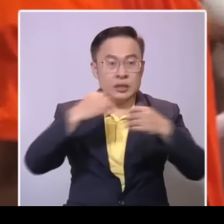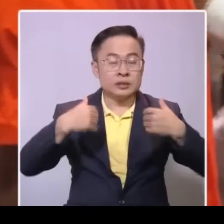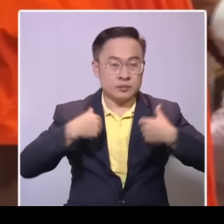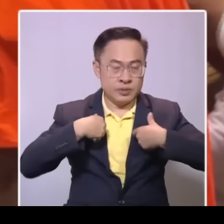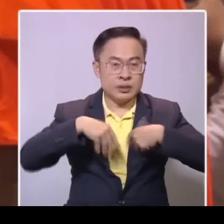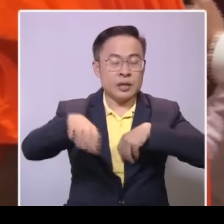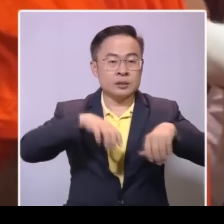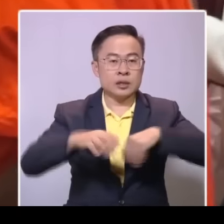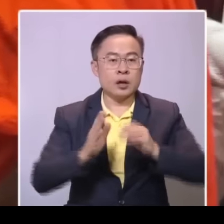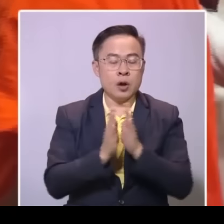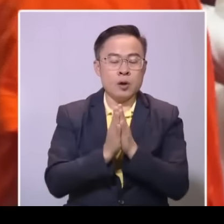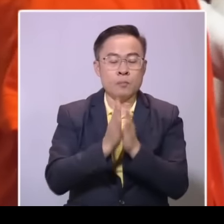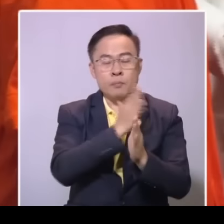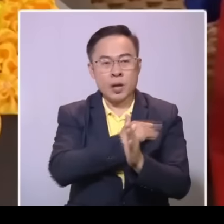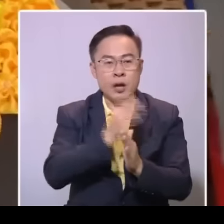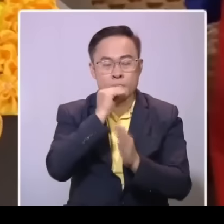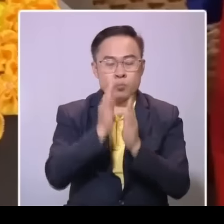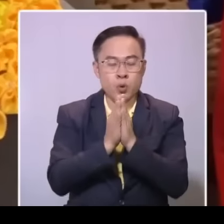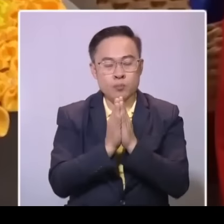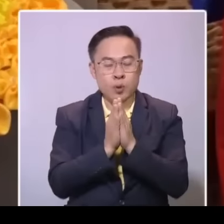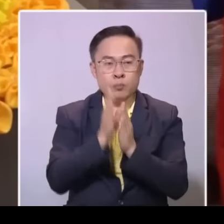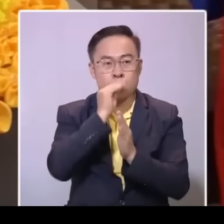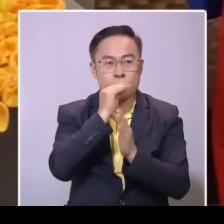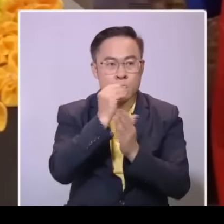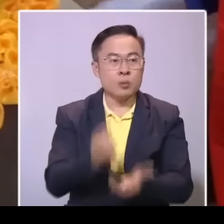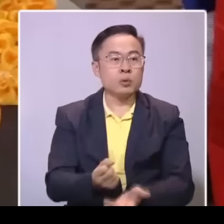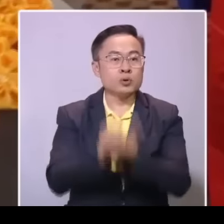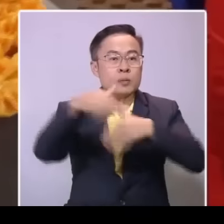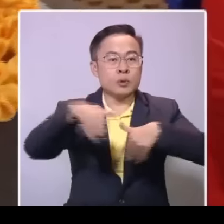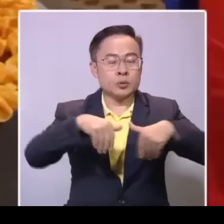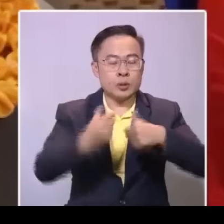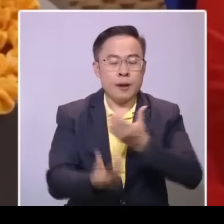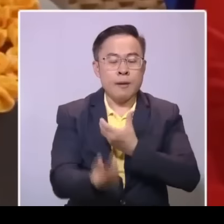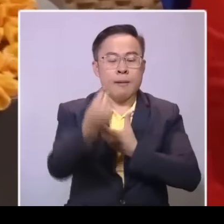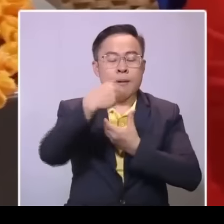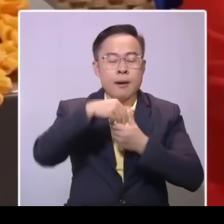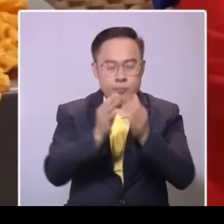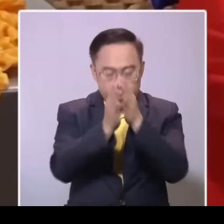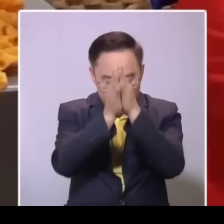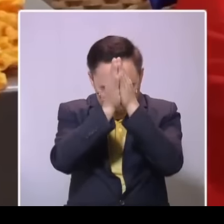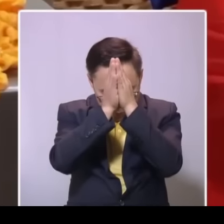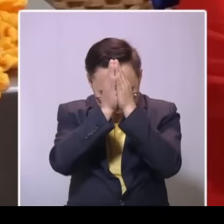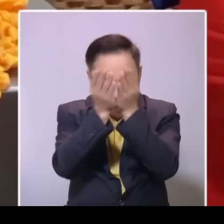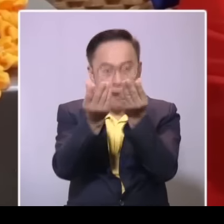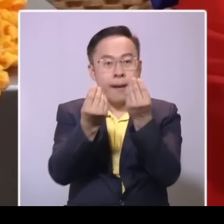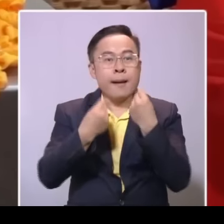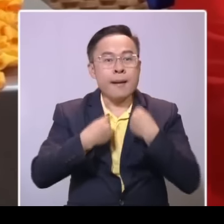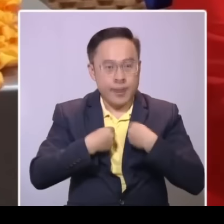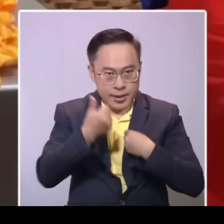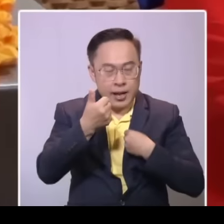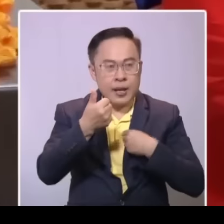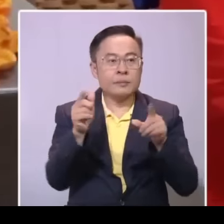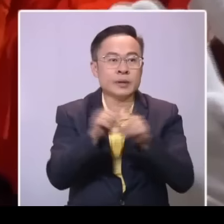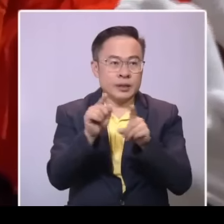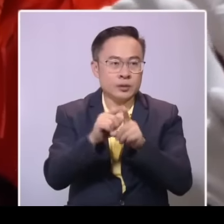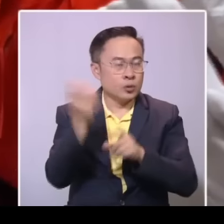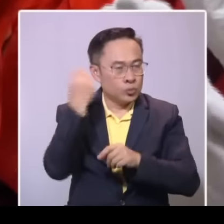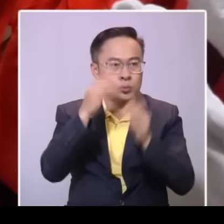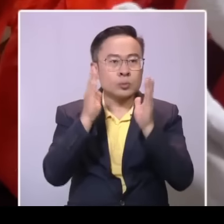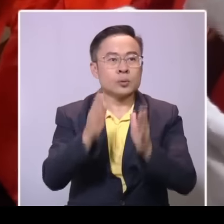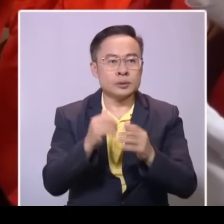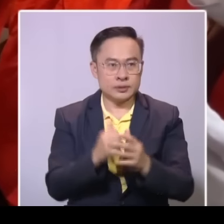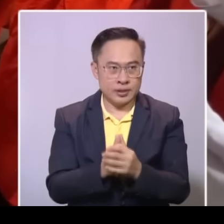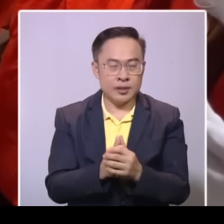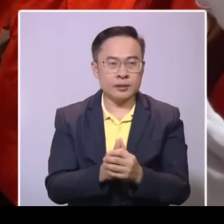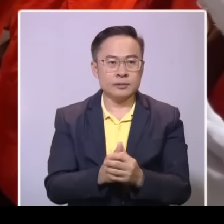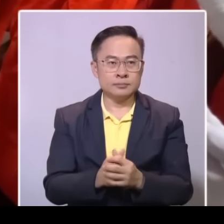มีพิธีเจริญพระพุทธมนต์เสริมสิริมงคลให้กับศาสนิกชนที่เข้ากราบสักการะพระบรมสารีริกธาตุและพระอรหันตธาตุพระ